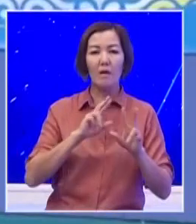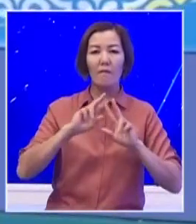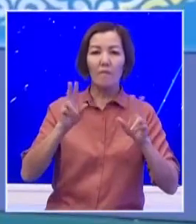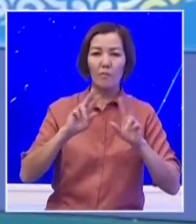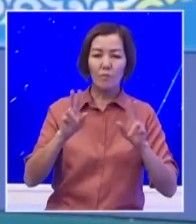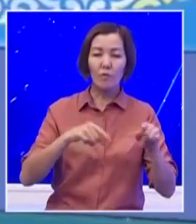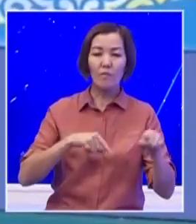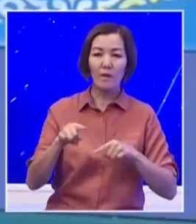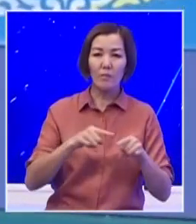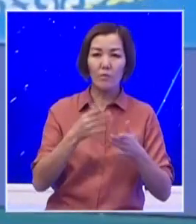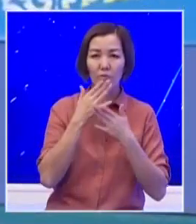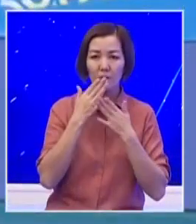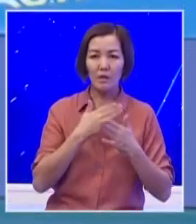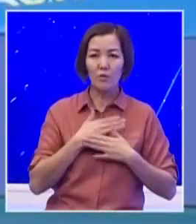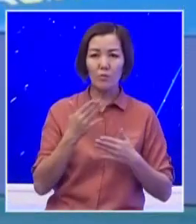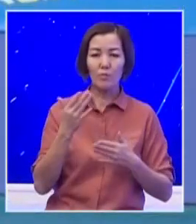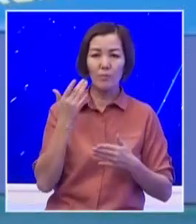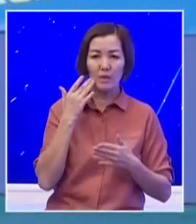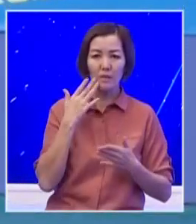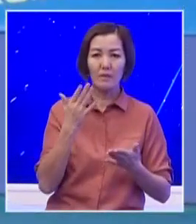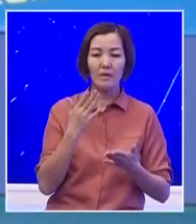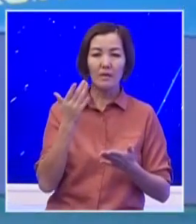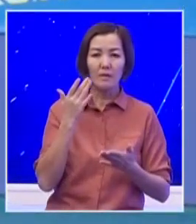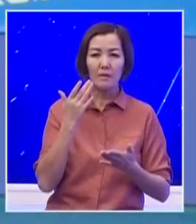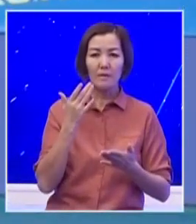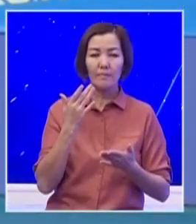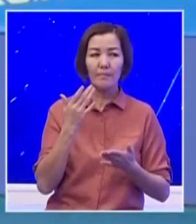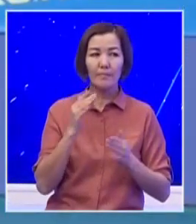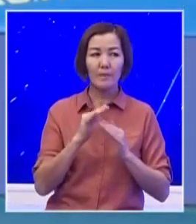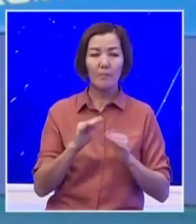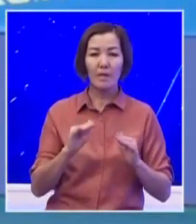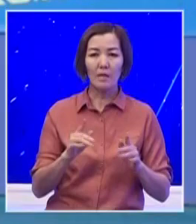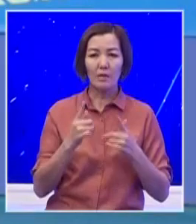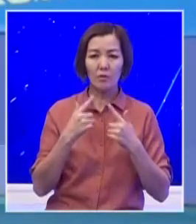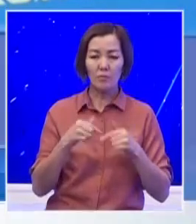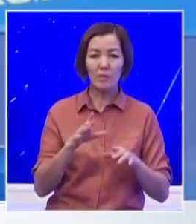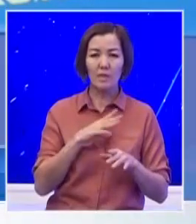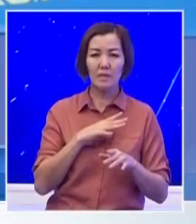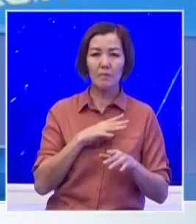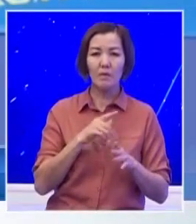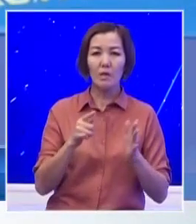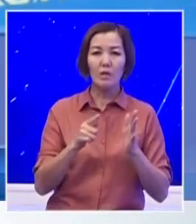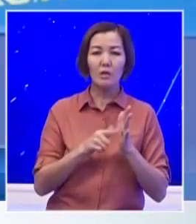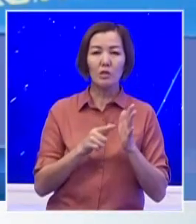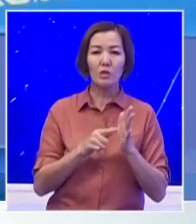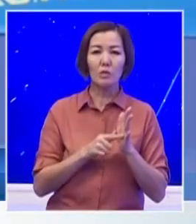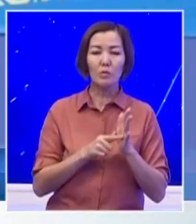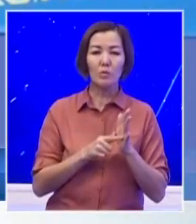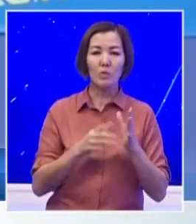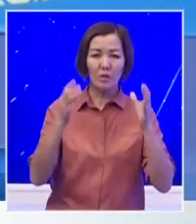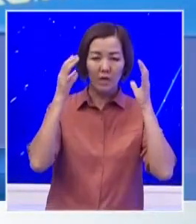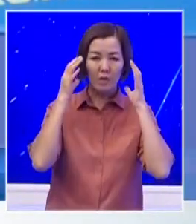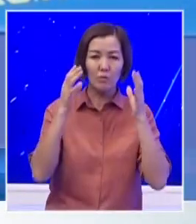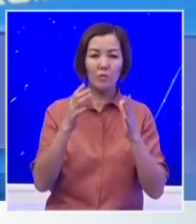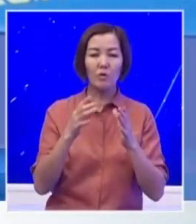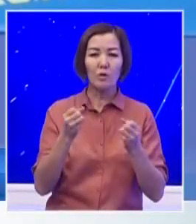да өзі жақын-жақын болатын. Арқашында осында балалар ұйымдастырып, мына жетісуде не болып тұрғанда кәдімгідей